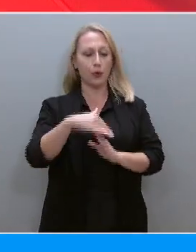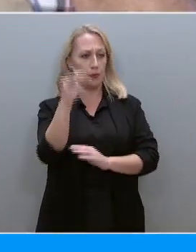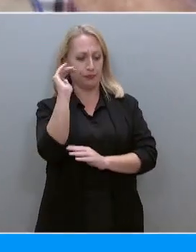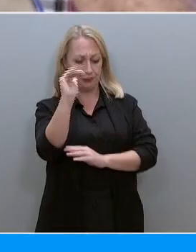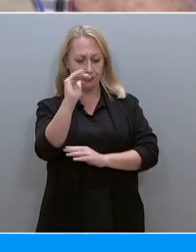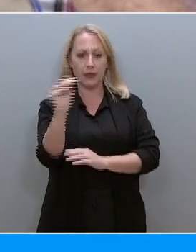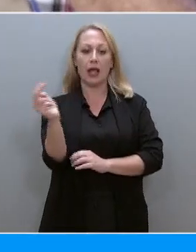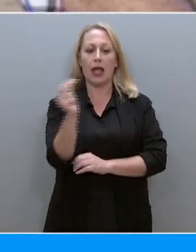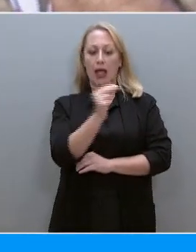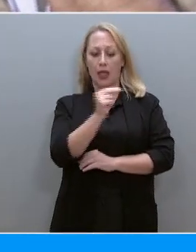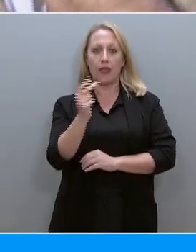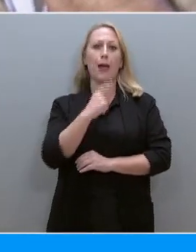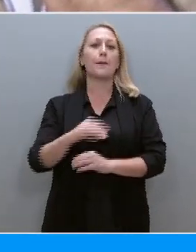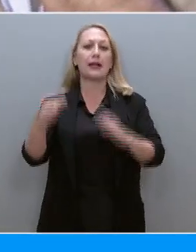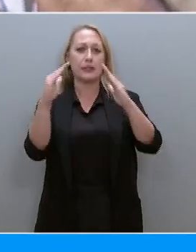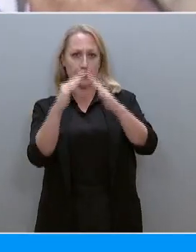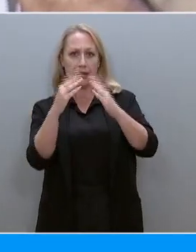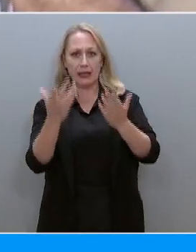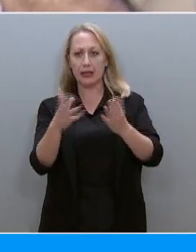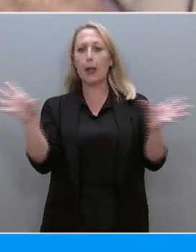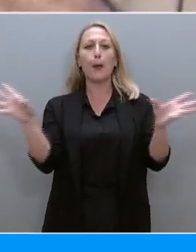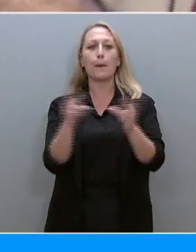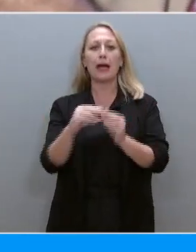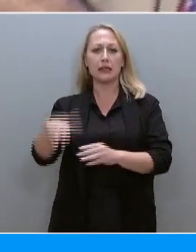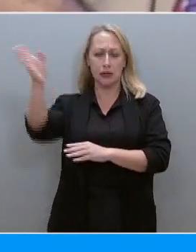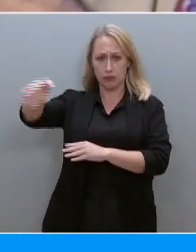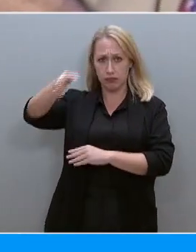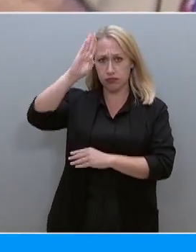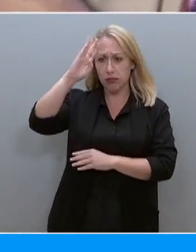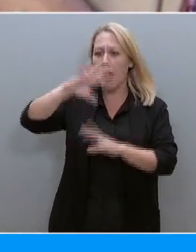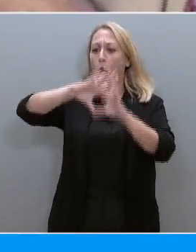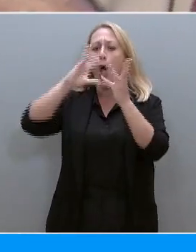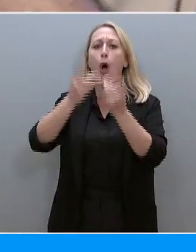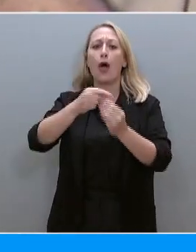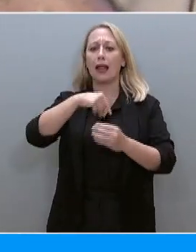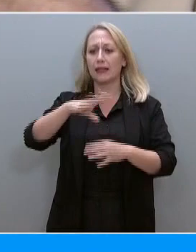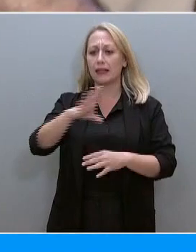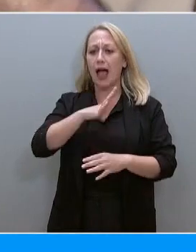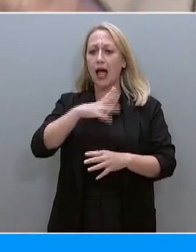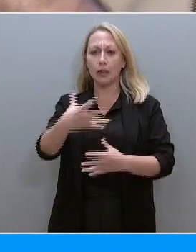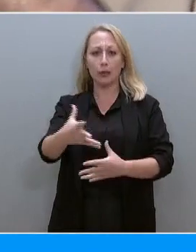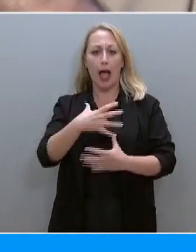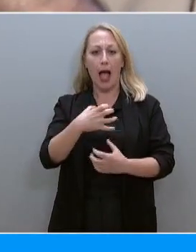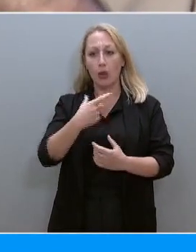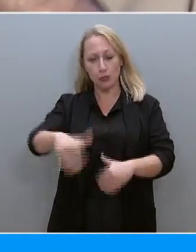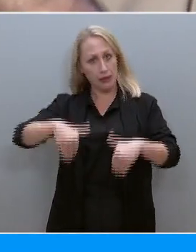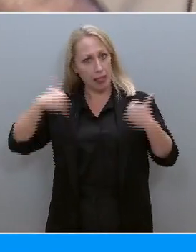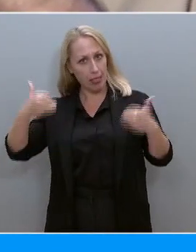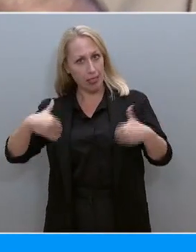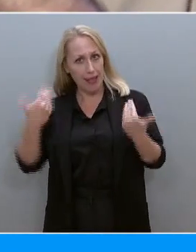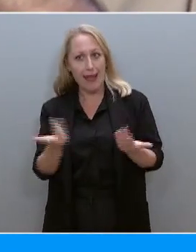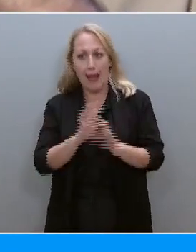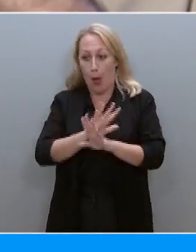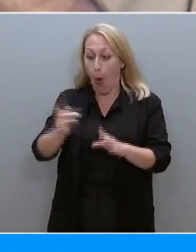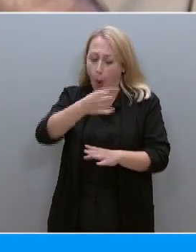το ζήτημα της στέγης. Ένα θέμα που μαζί με την ακρίβεια απασχολεί τους πολίτες, ιδιαίτερα τους νέους, όχι μόνο τους